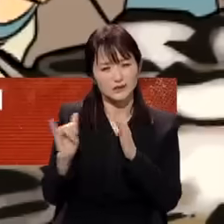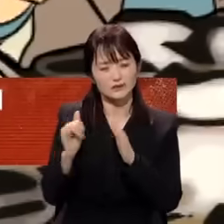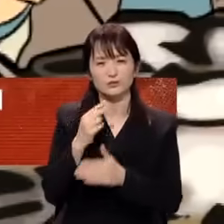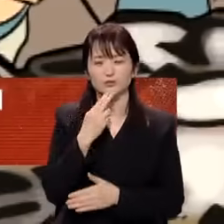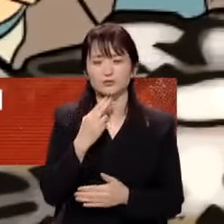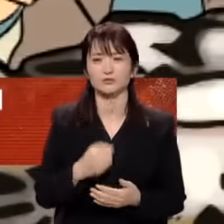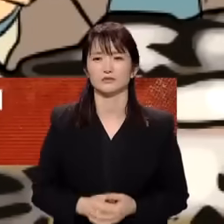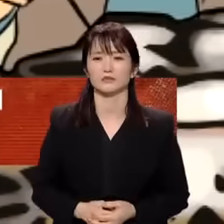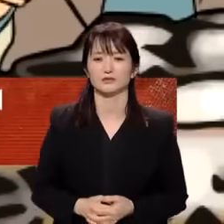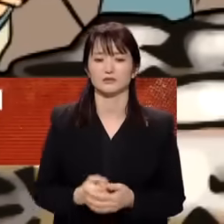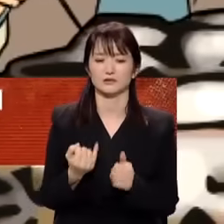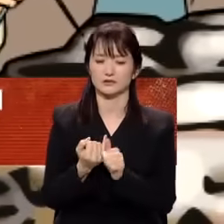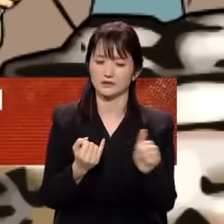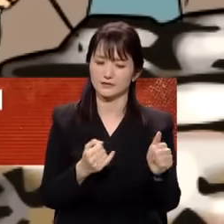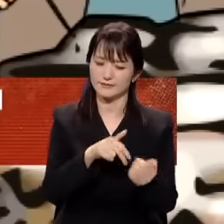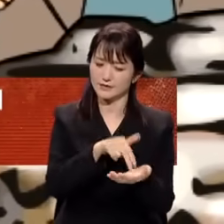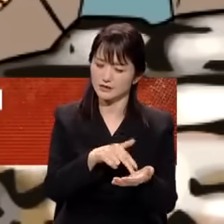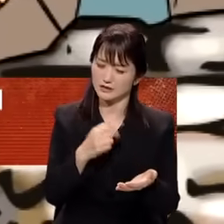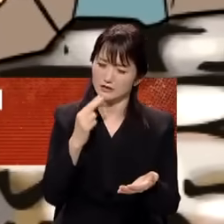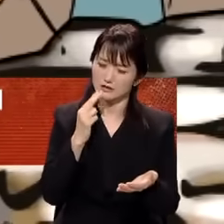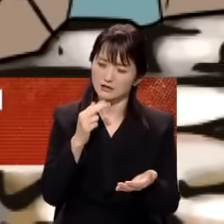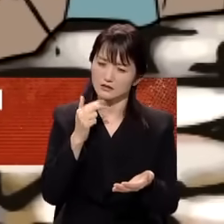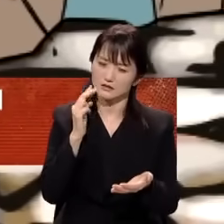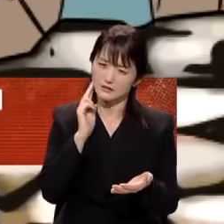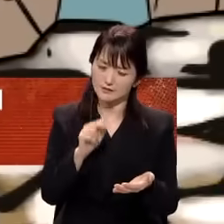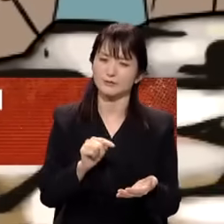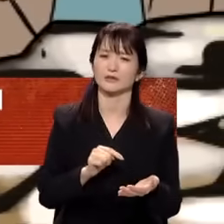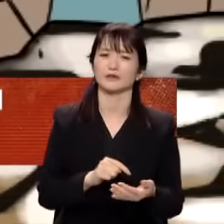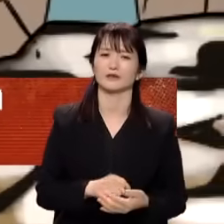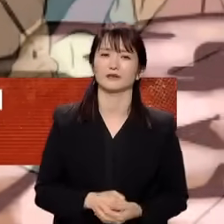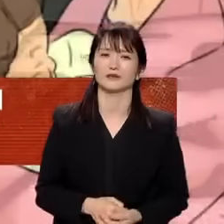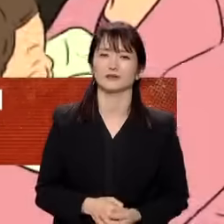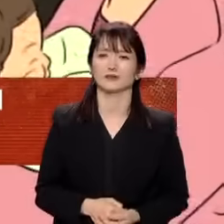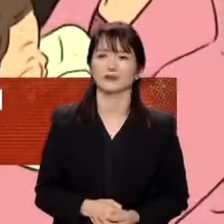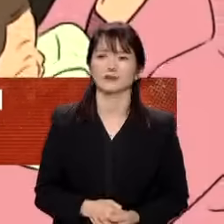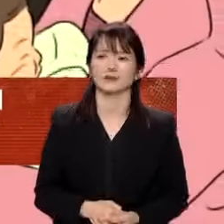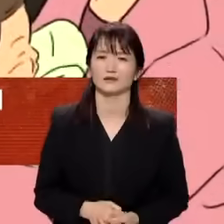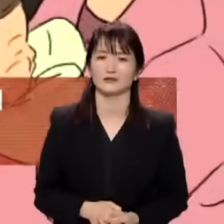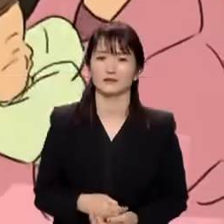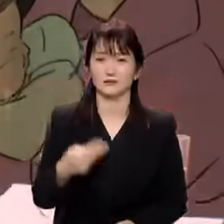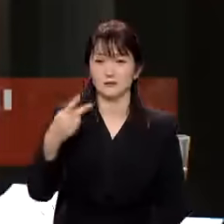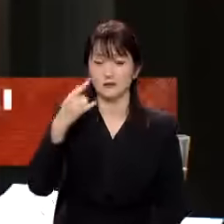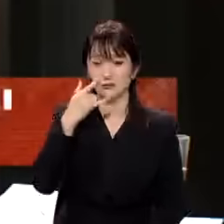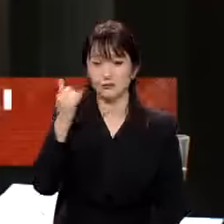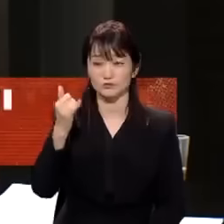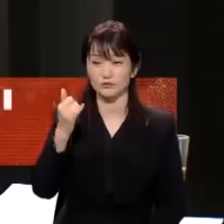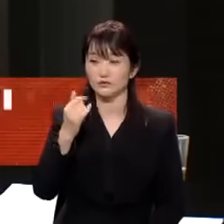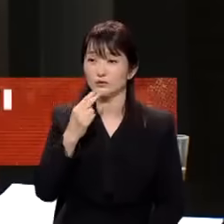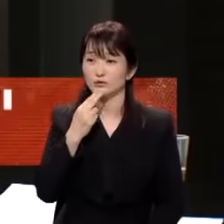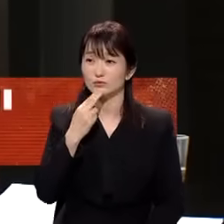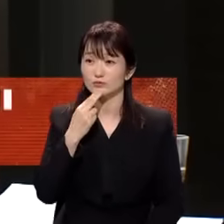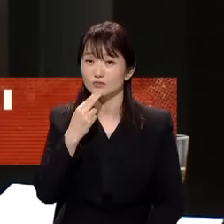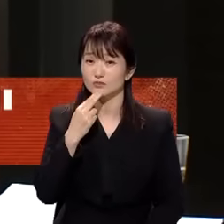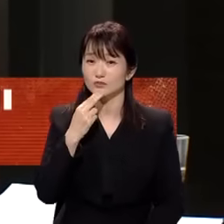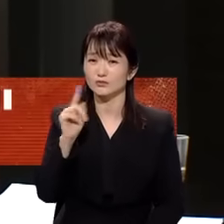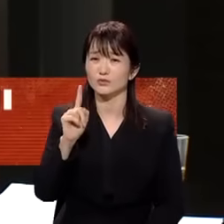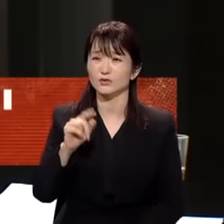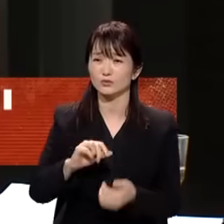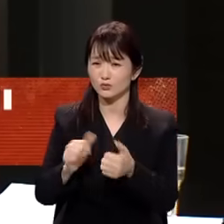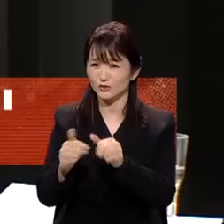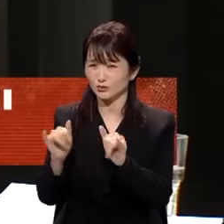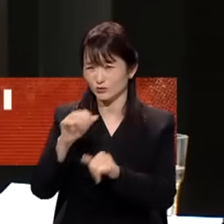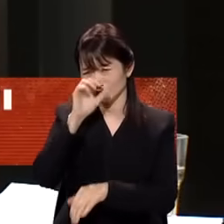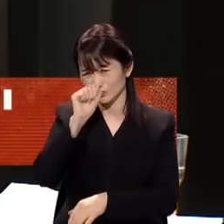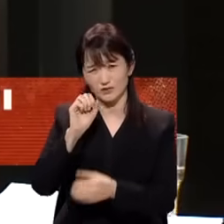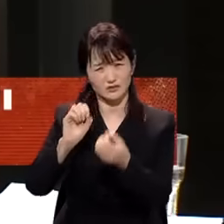남편 입장에서는 아 이거 좀 심하다 이런 생각이 든다는 거죠. 야 이거 시부모님 안 계신다고 이게 네 돌아가신 분들 이거 좋다고 하면 안